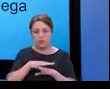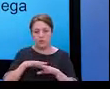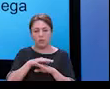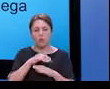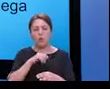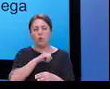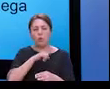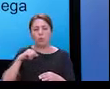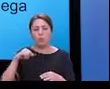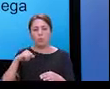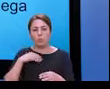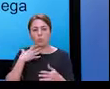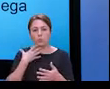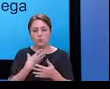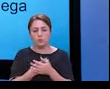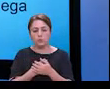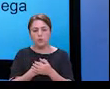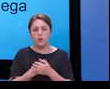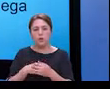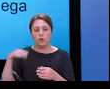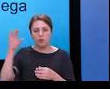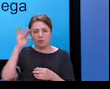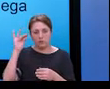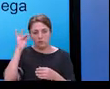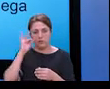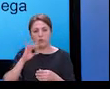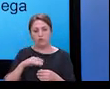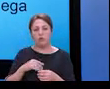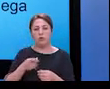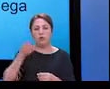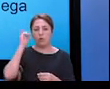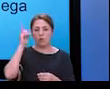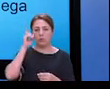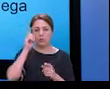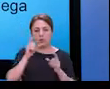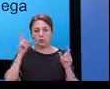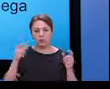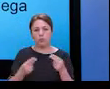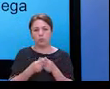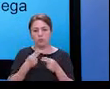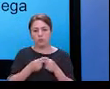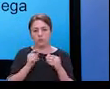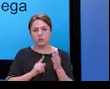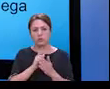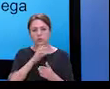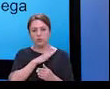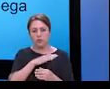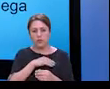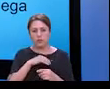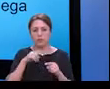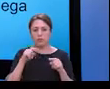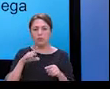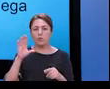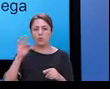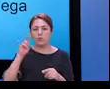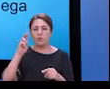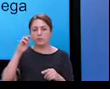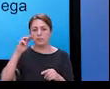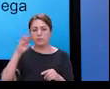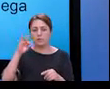tarixini ibtidoiy jamoat tuzumidan boshlagan. Aziz o'quvchilar, ibtidoiy jamoat tuzumi insoniyat